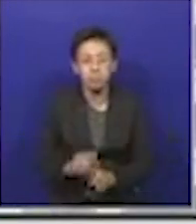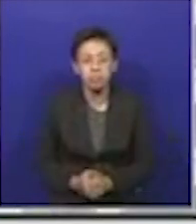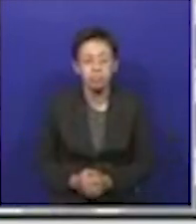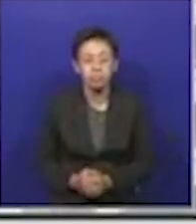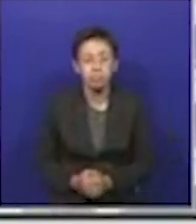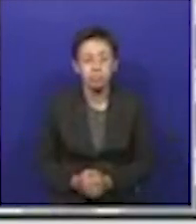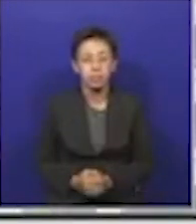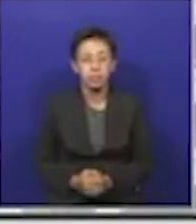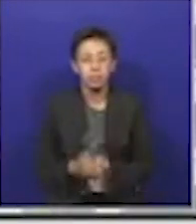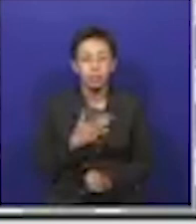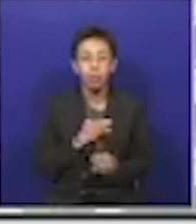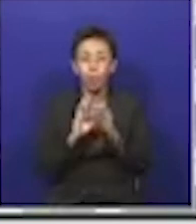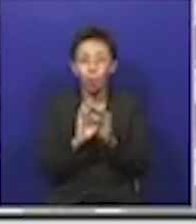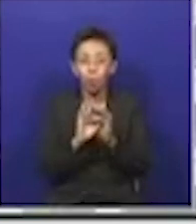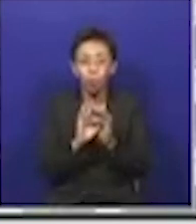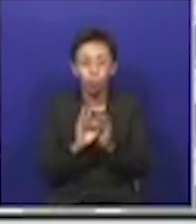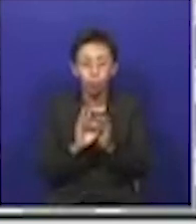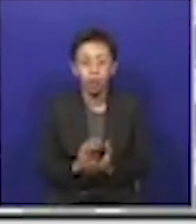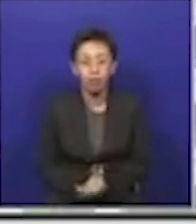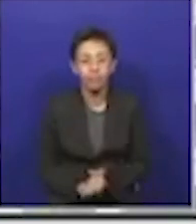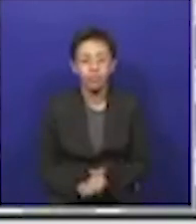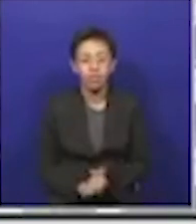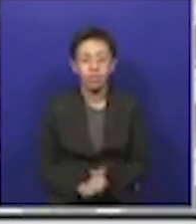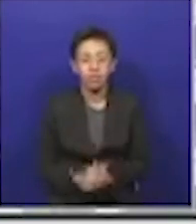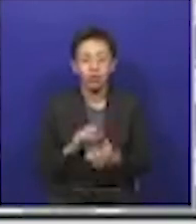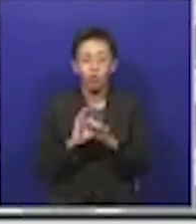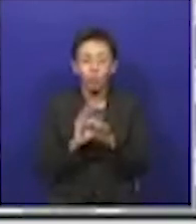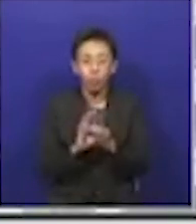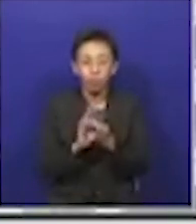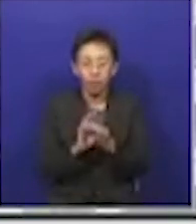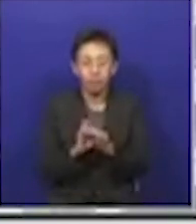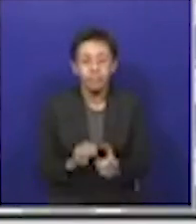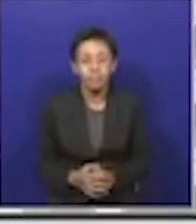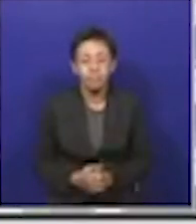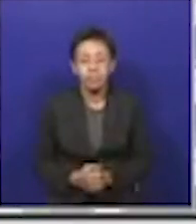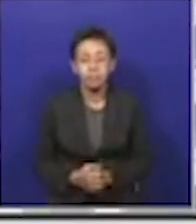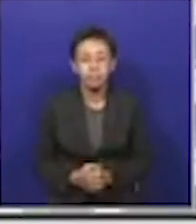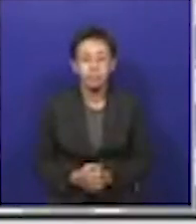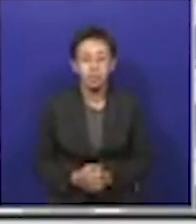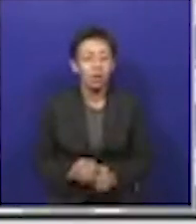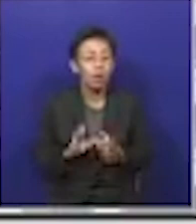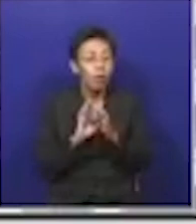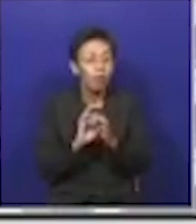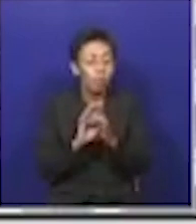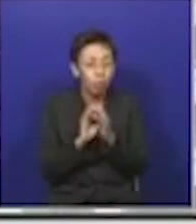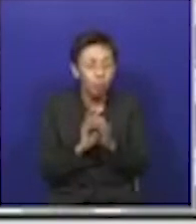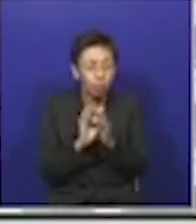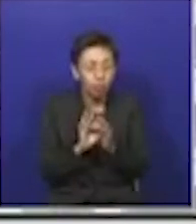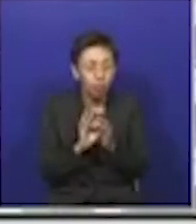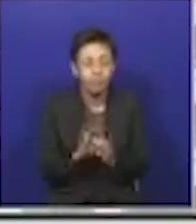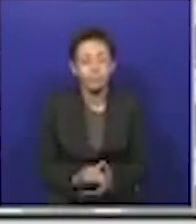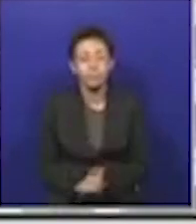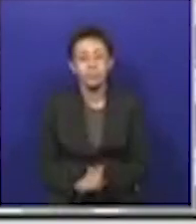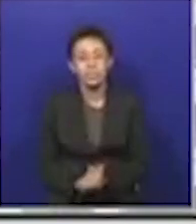แล้วด้วยความเป็นห่วงจริงๆอันนี้ผมย้ำอีกครั้งนึงนะฮะว่าเป็นห่วงจริงๆฮะผมคิดต่อไปอีกว่าอ้าวแล้วจะ